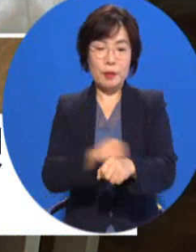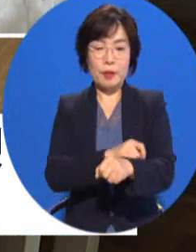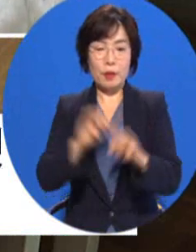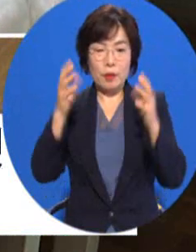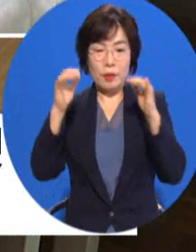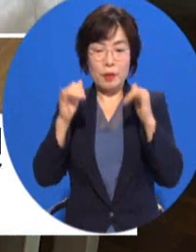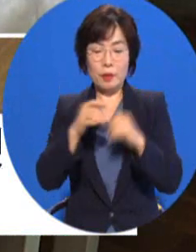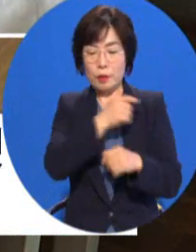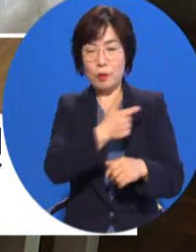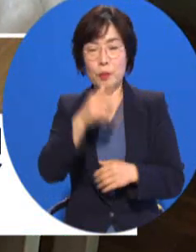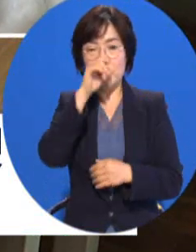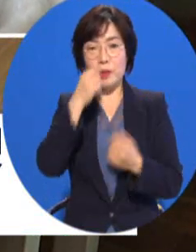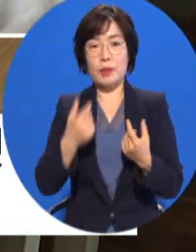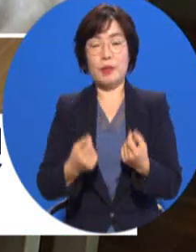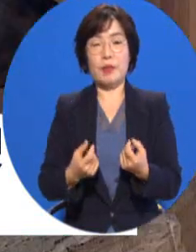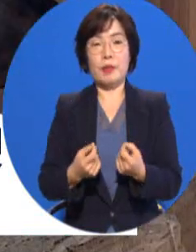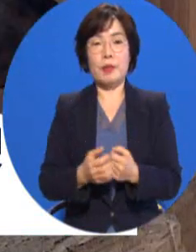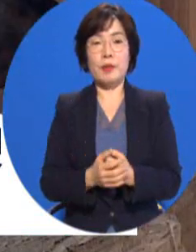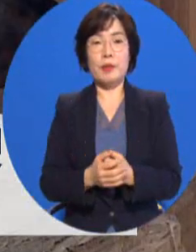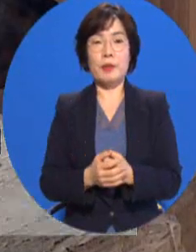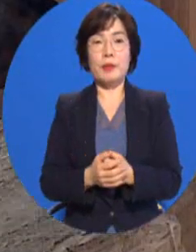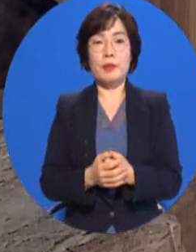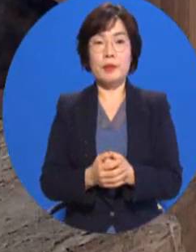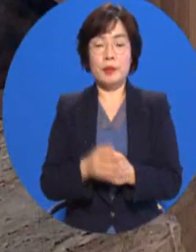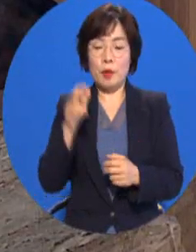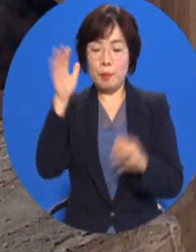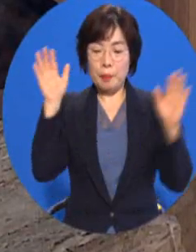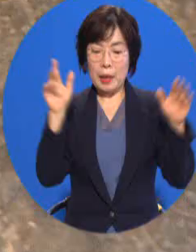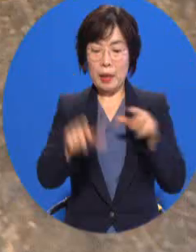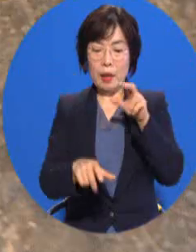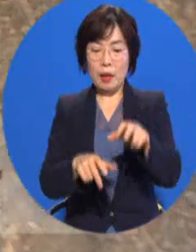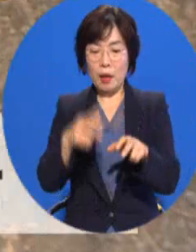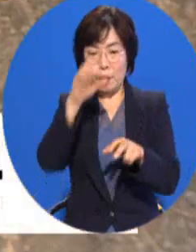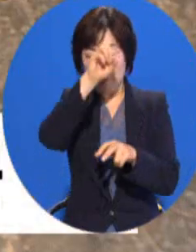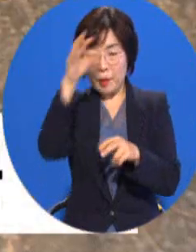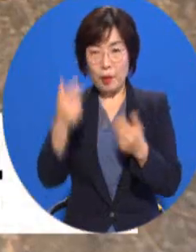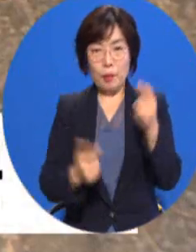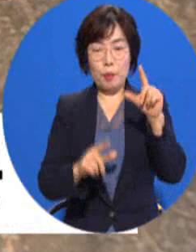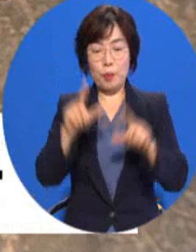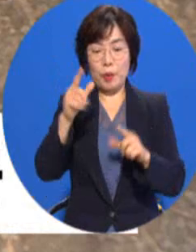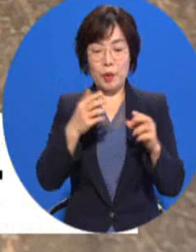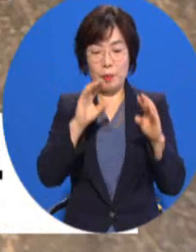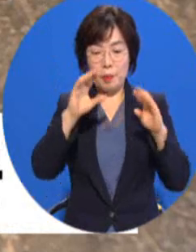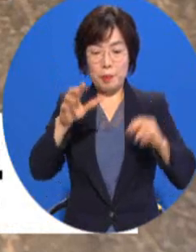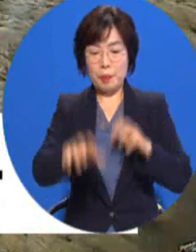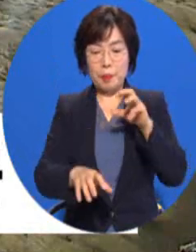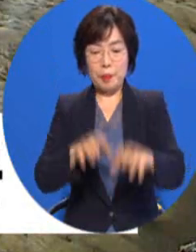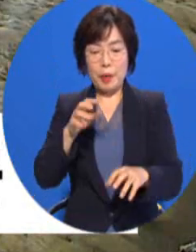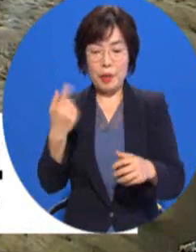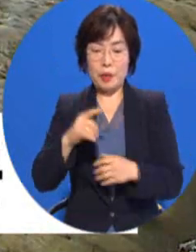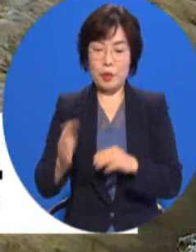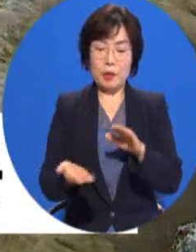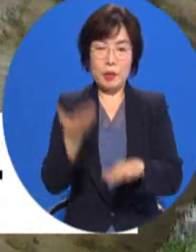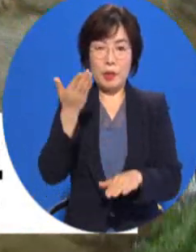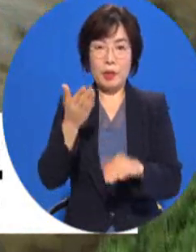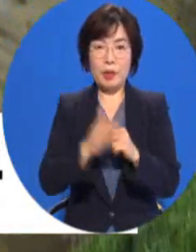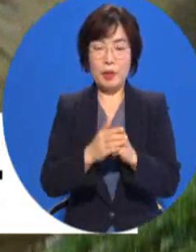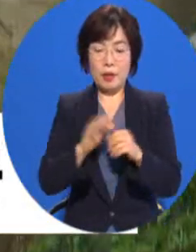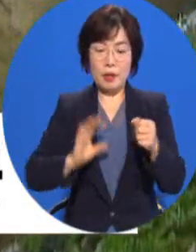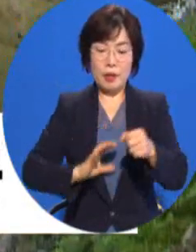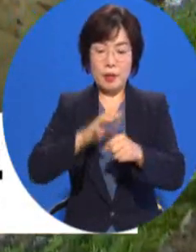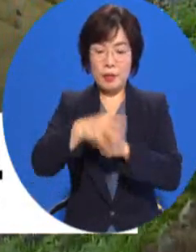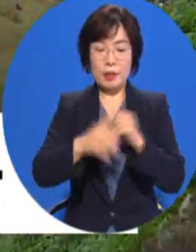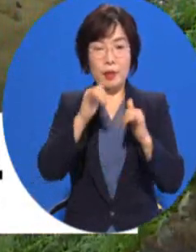그리고 특히 어린아이들도 되게 좋아할 것 같았어요. 익룡과 별 모양 초식 공룡 발자국 등 1000점이 훨씬 넘는